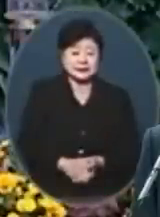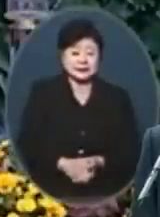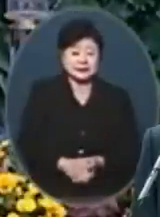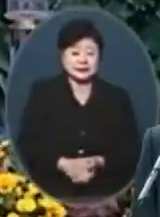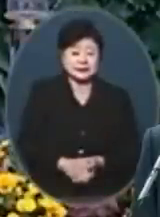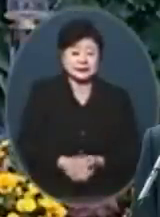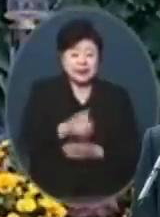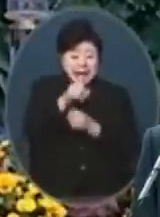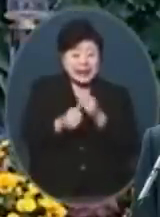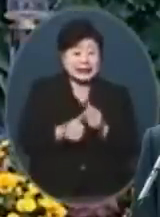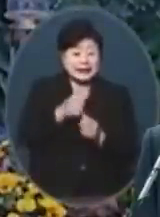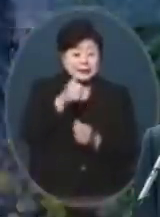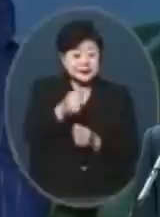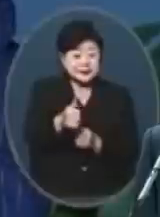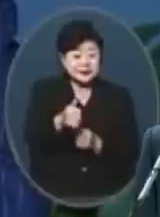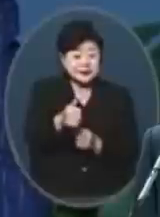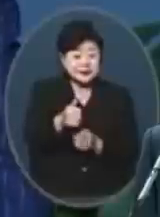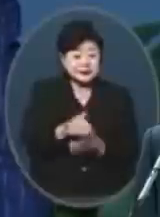하나님은